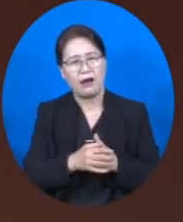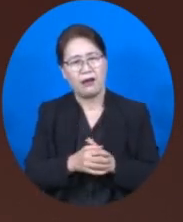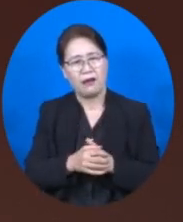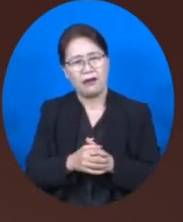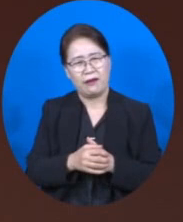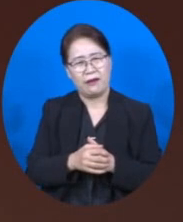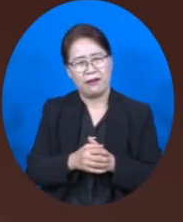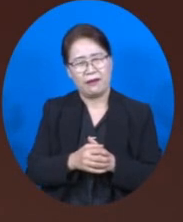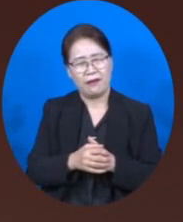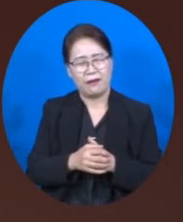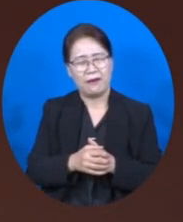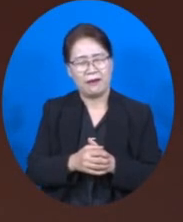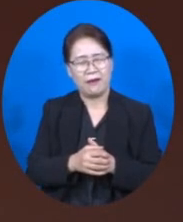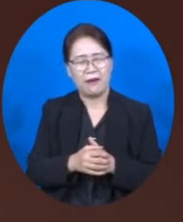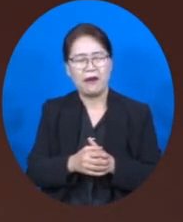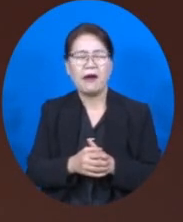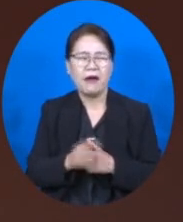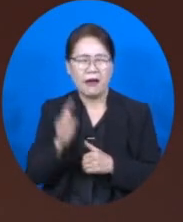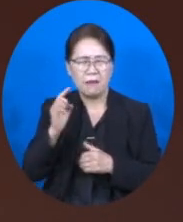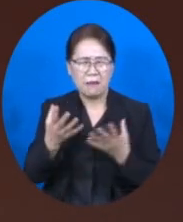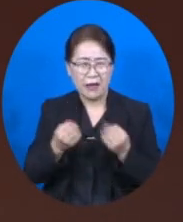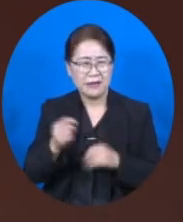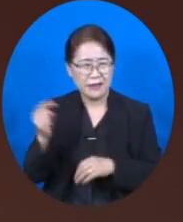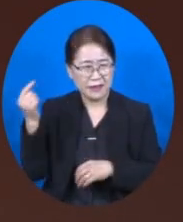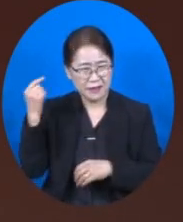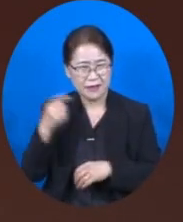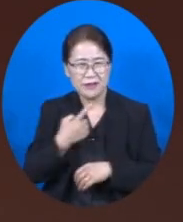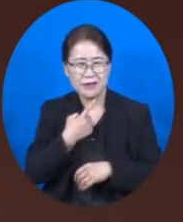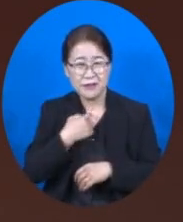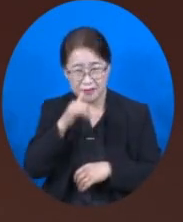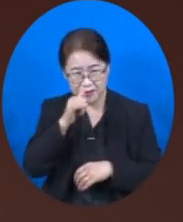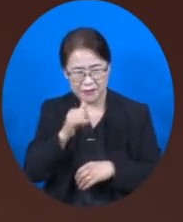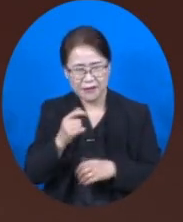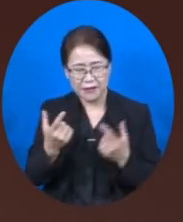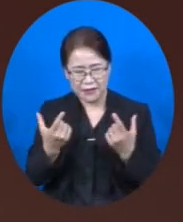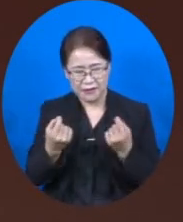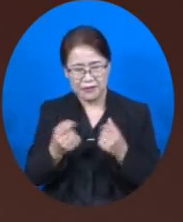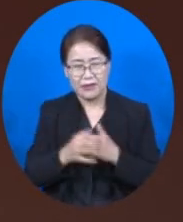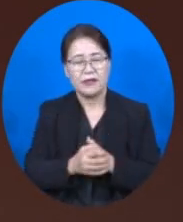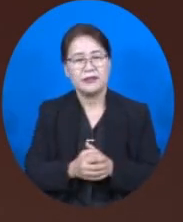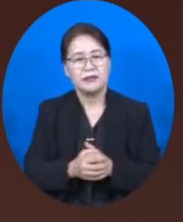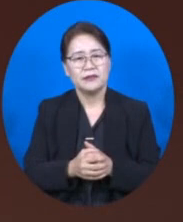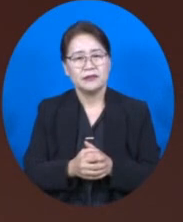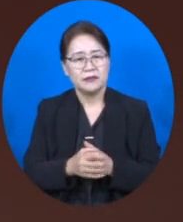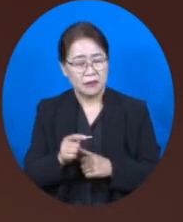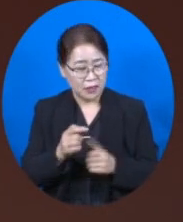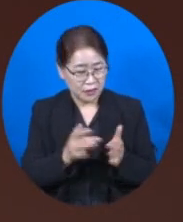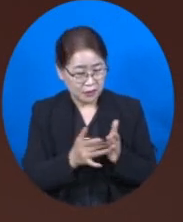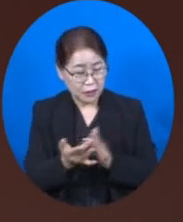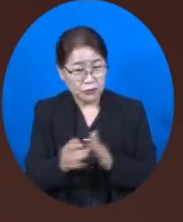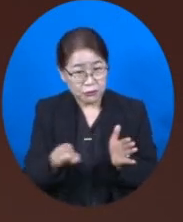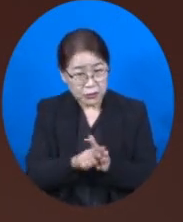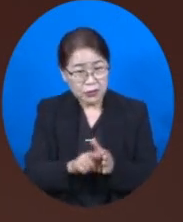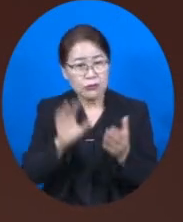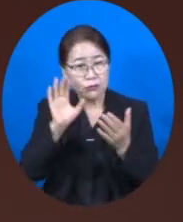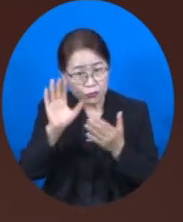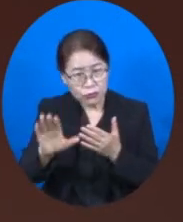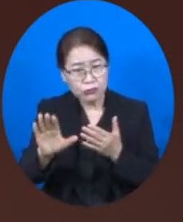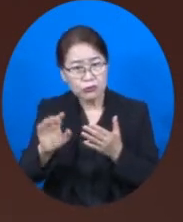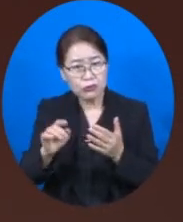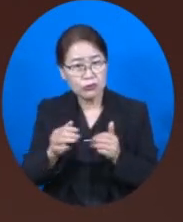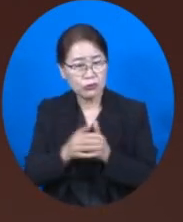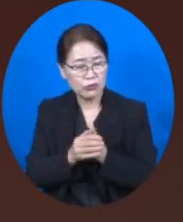회식의 자리에서 많이 들었을 것 같아 또 이런 말 많이 들어보셨을 거예요 네가 예수를 믿고 난 다음에